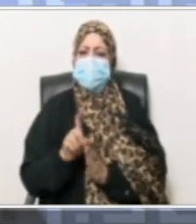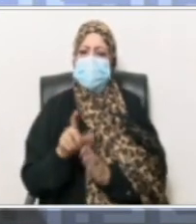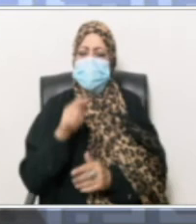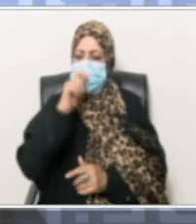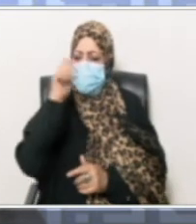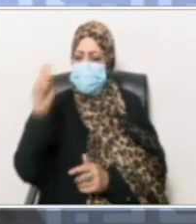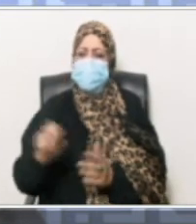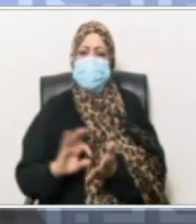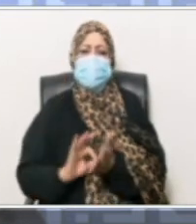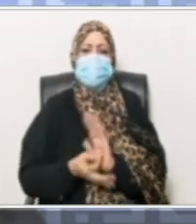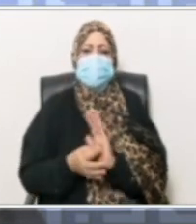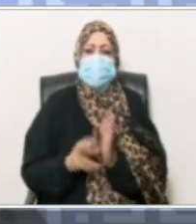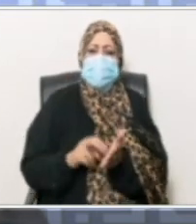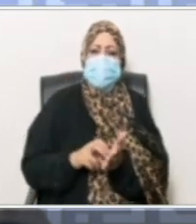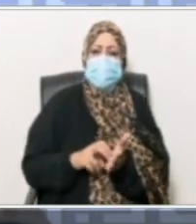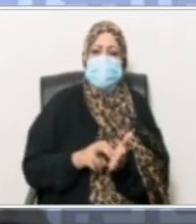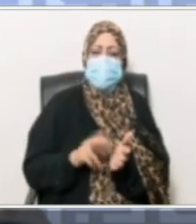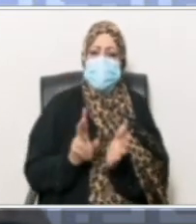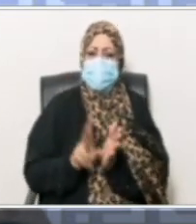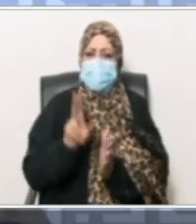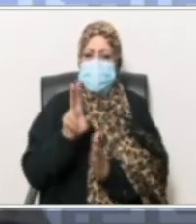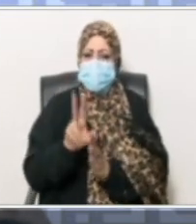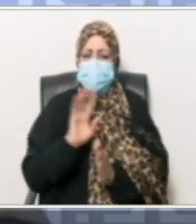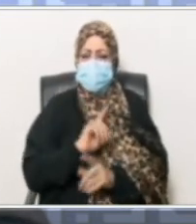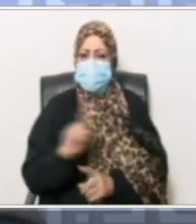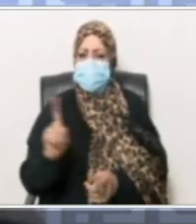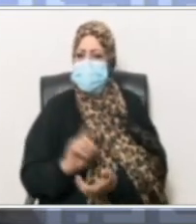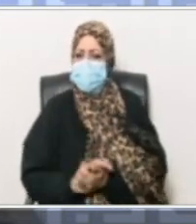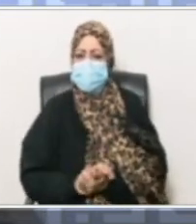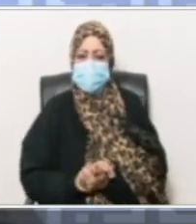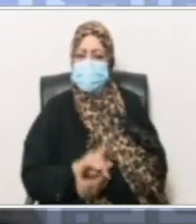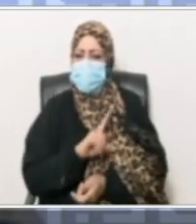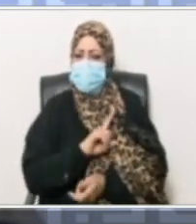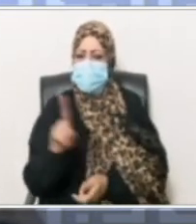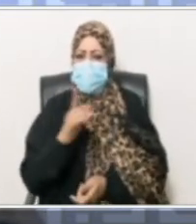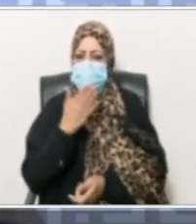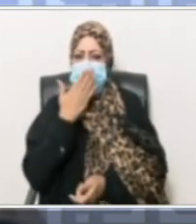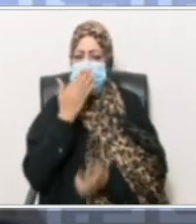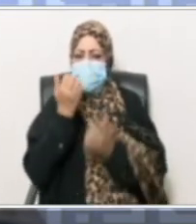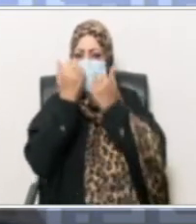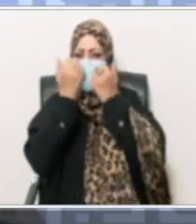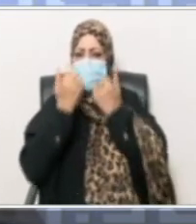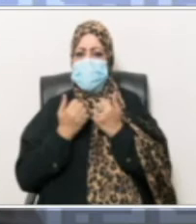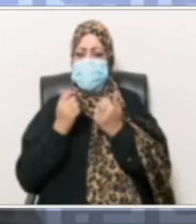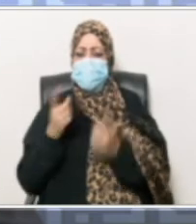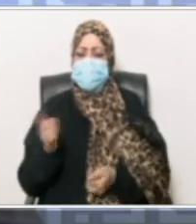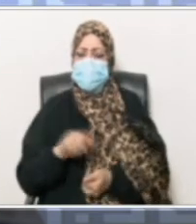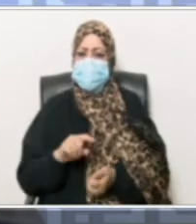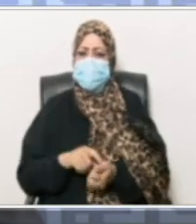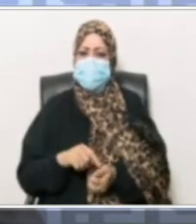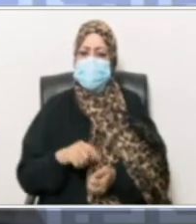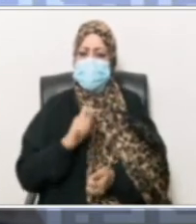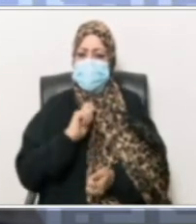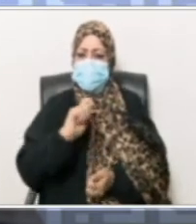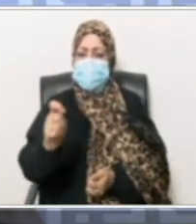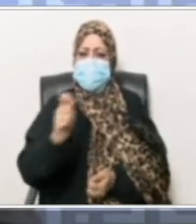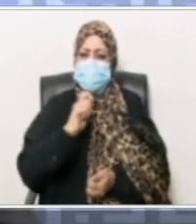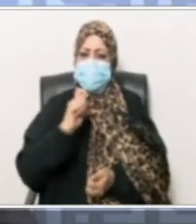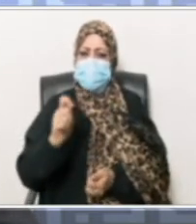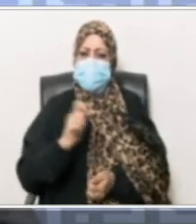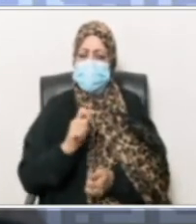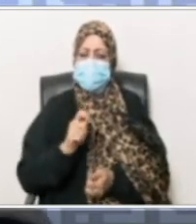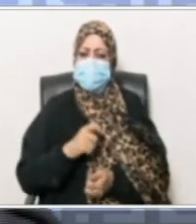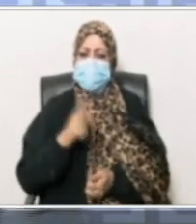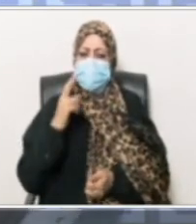يقدرش يقدروش يتكلموا. ويجينا واحد أنا ينظر علينا هنا في طرابلس الآن على خاطر سبة في فيسبوك ولا كلام في